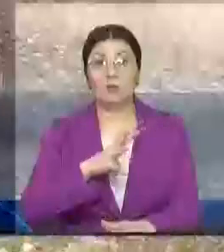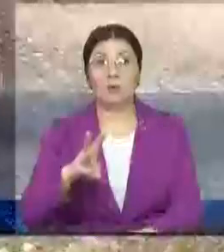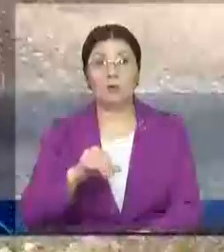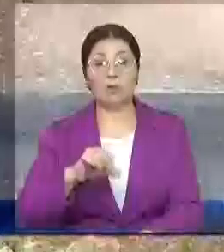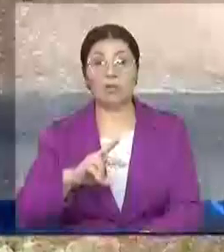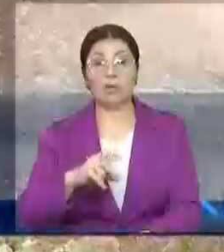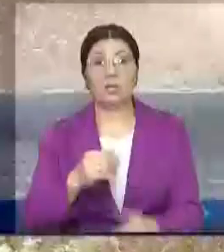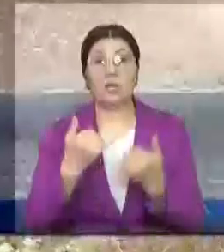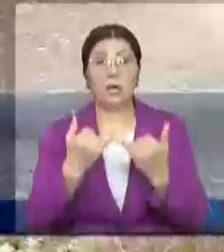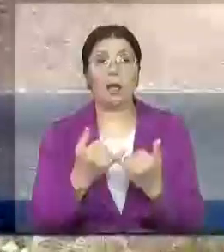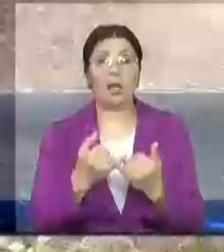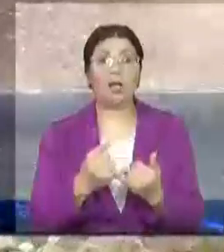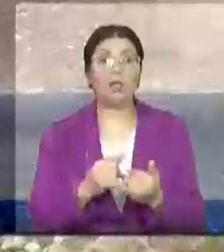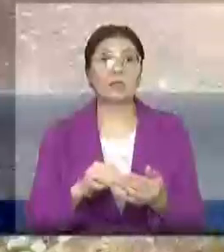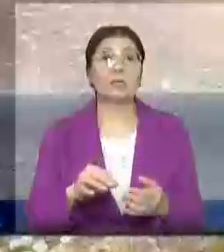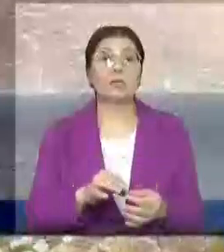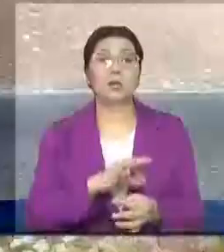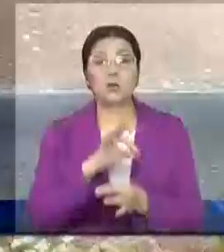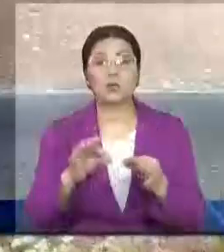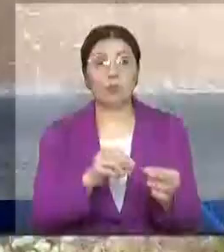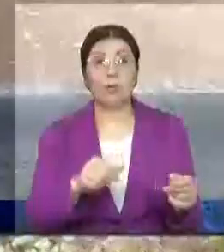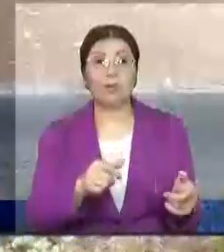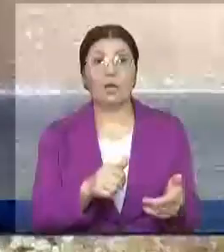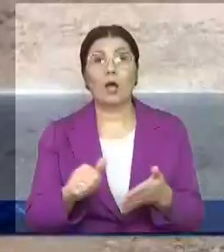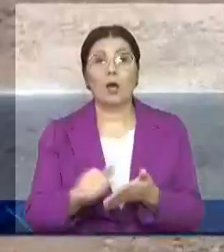отыр. Әзірге жобалық сметалық құжаттар дайындалып